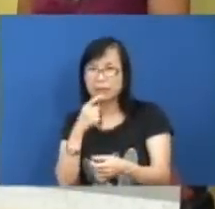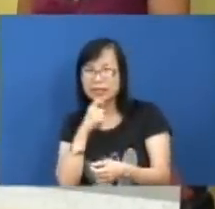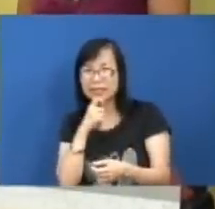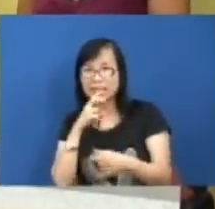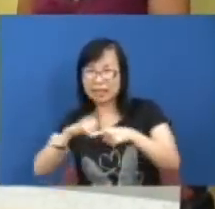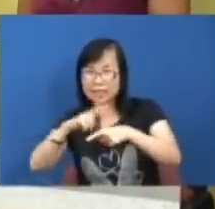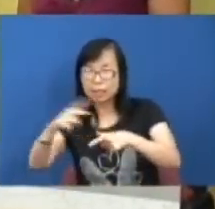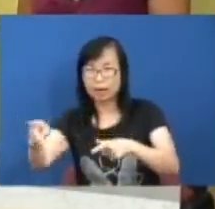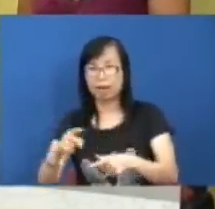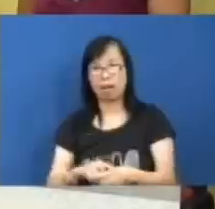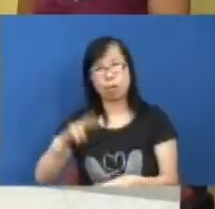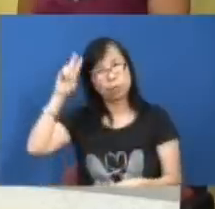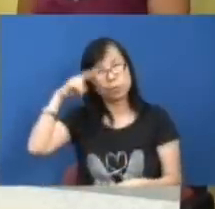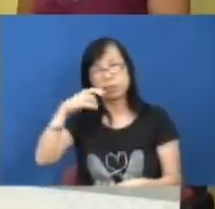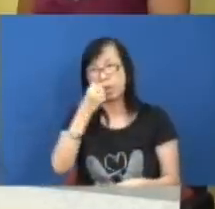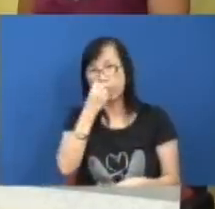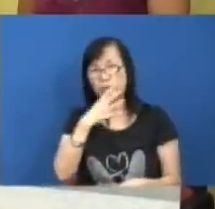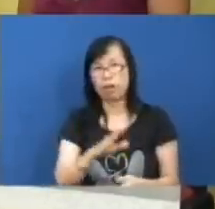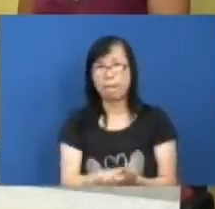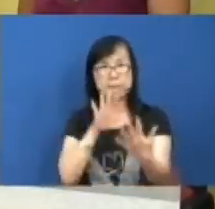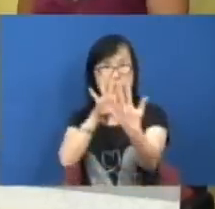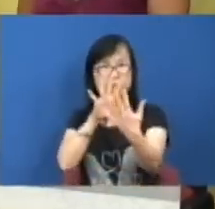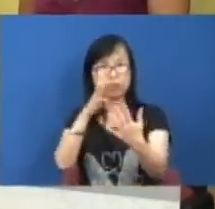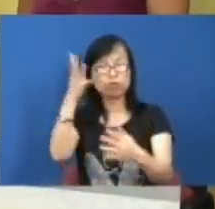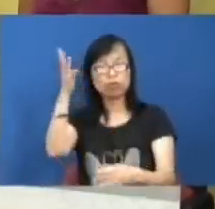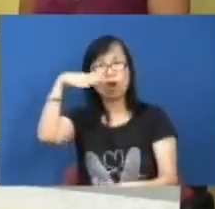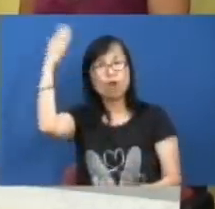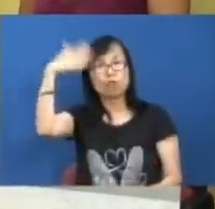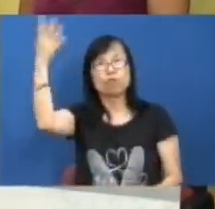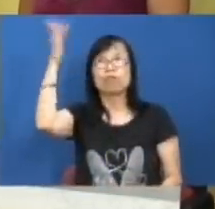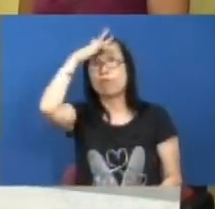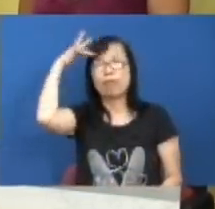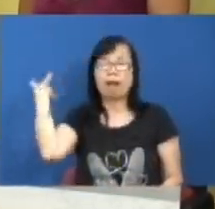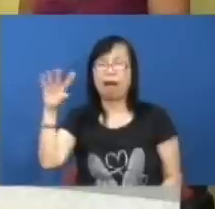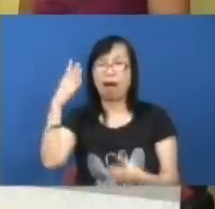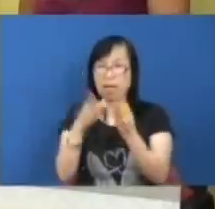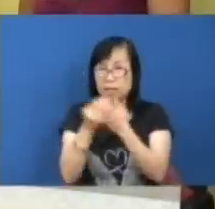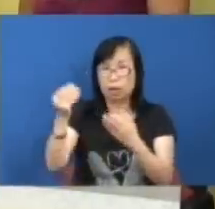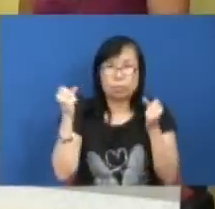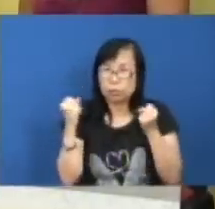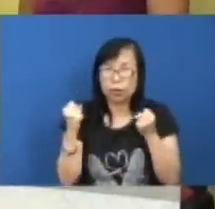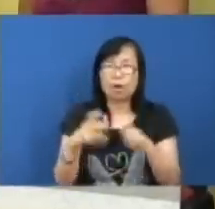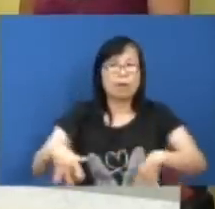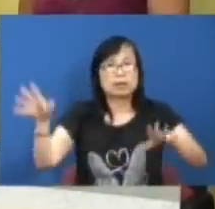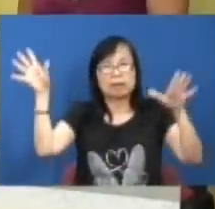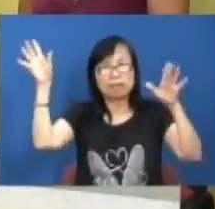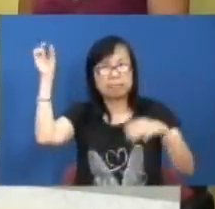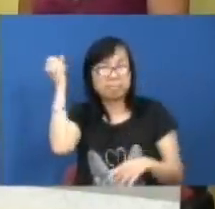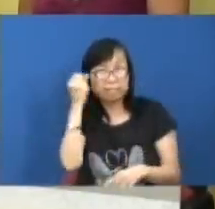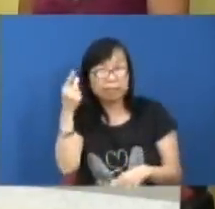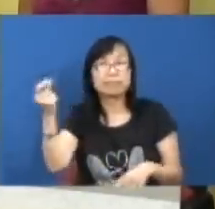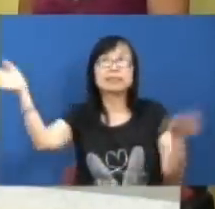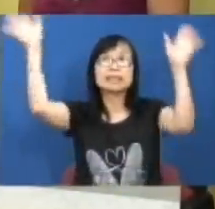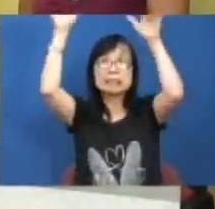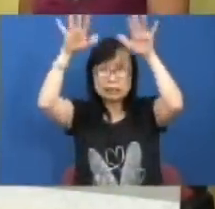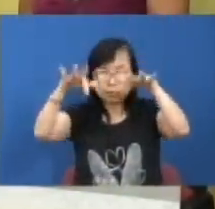時香港咧都面對住四季嘅天氣啦，同埋好多突如其來嘅一啲驟雨啊。咁好多時都